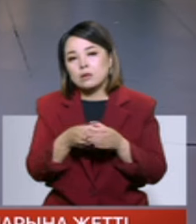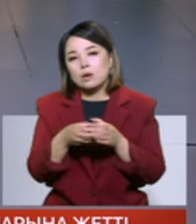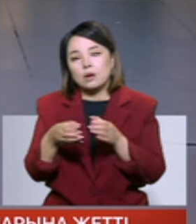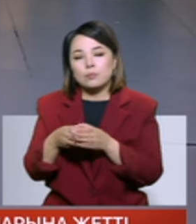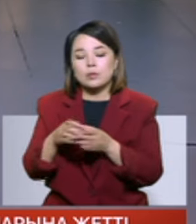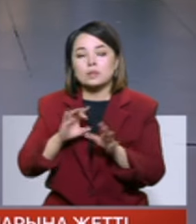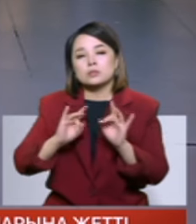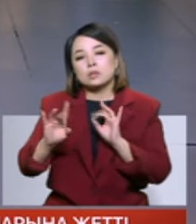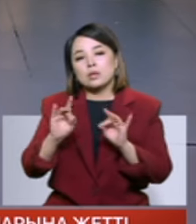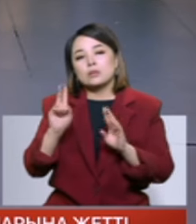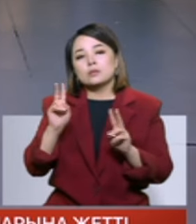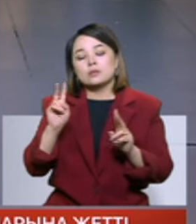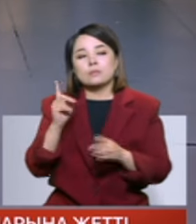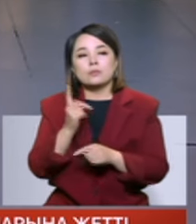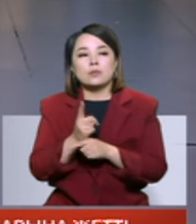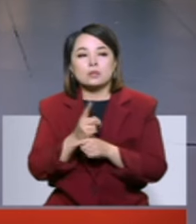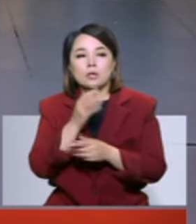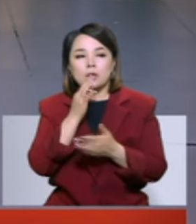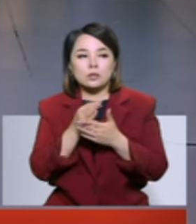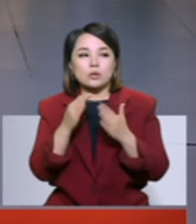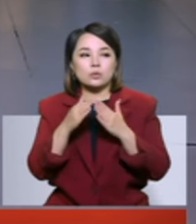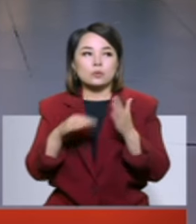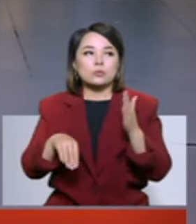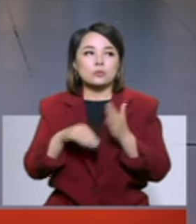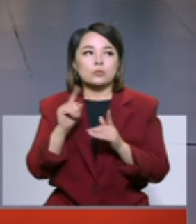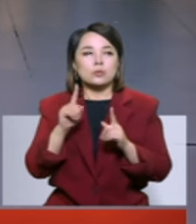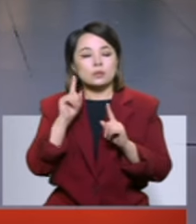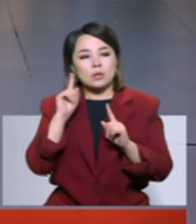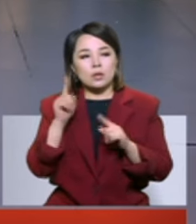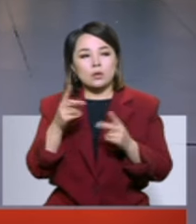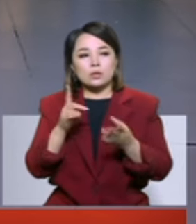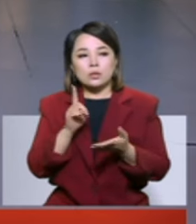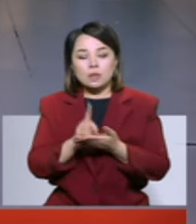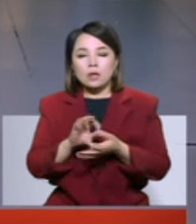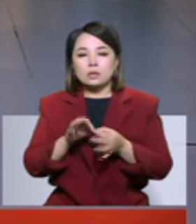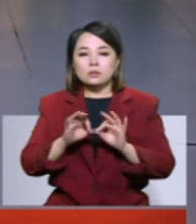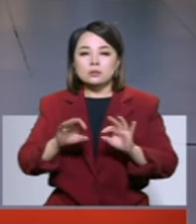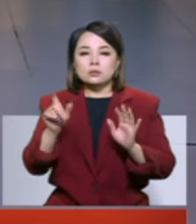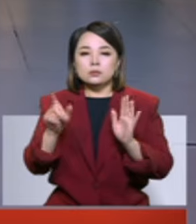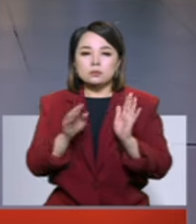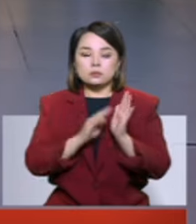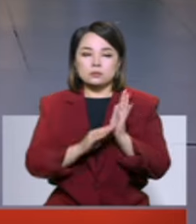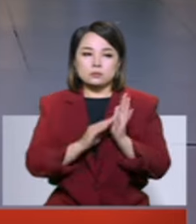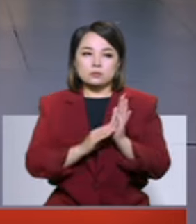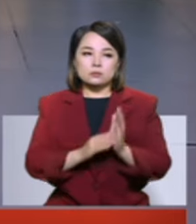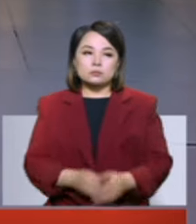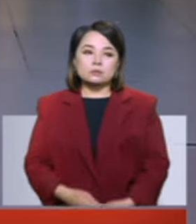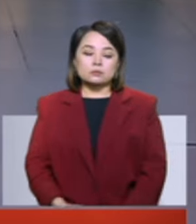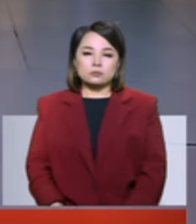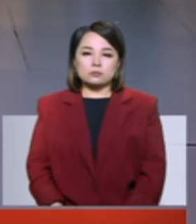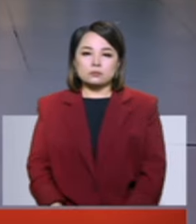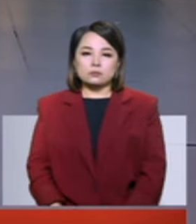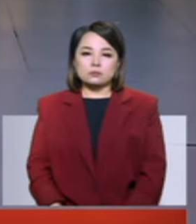компаниялардың жарнамасына кім тыйым салады? Баспана сатып аларда не ескеру керек? Әріптесім Айдана Қуандыхан жауап іздеп көрді.